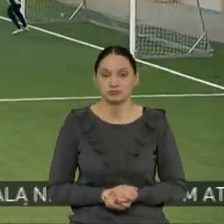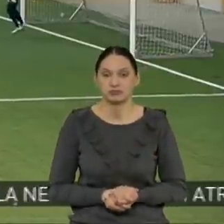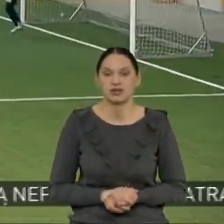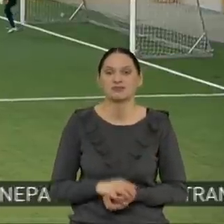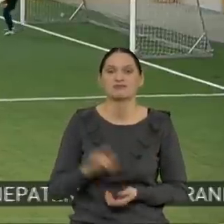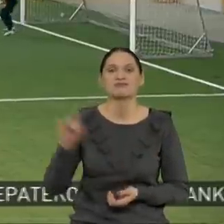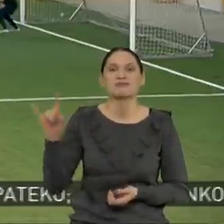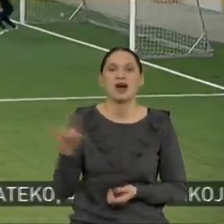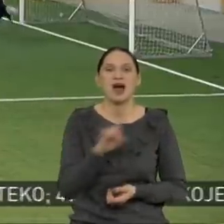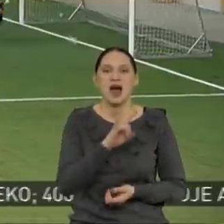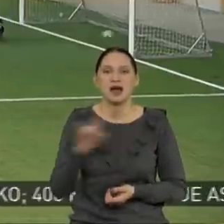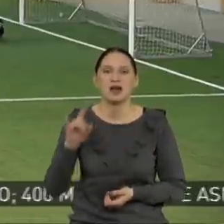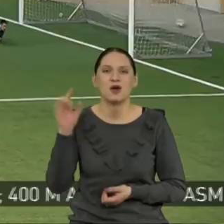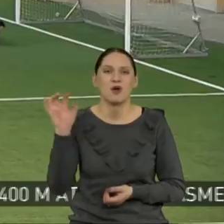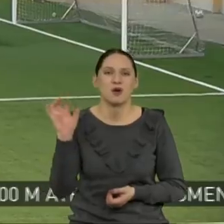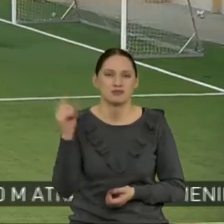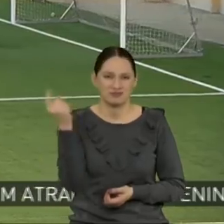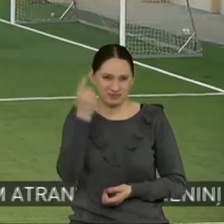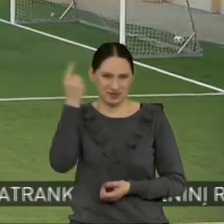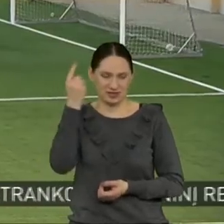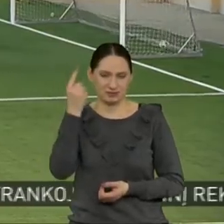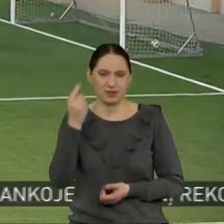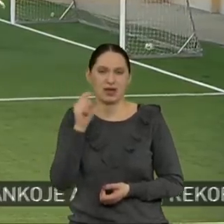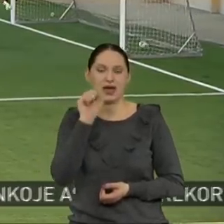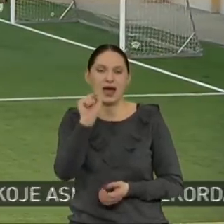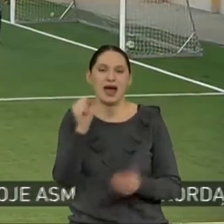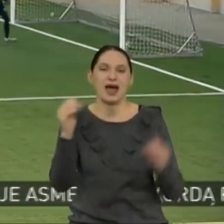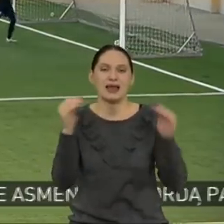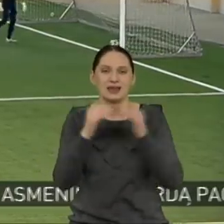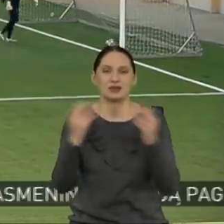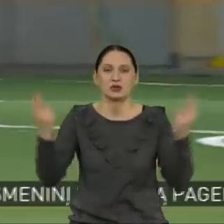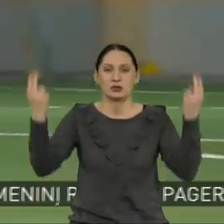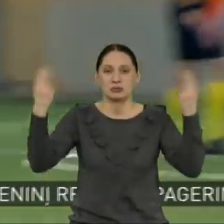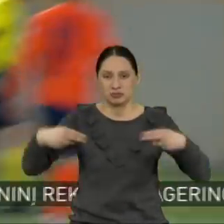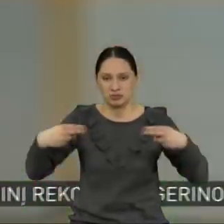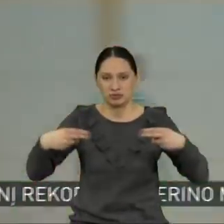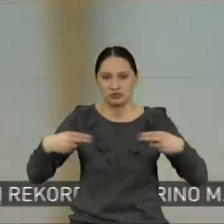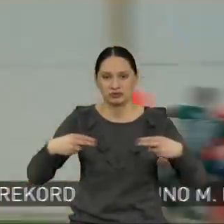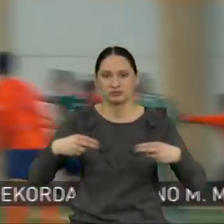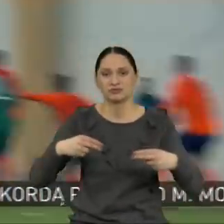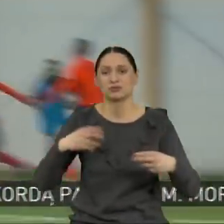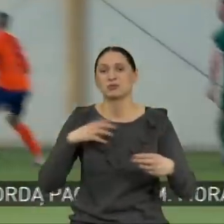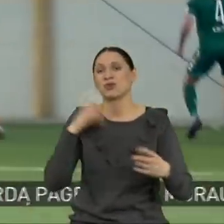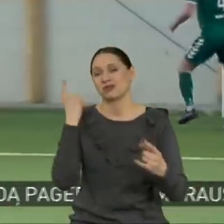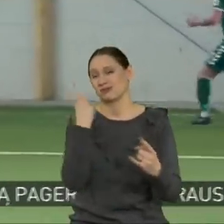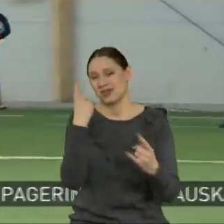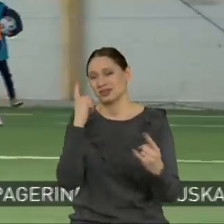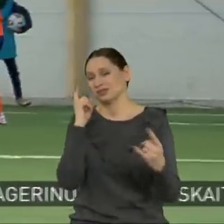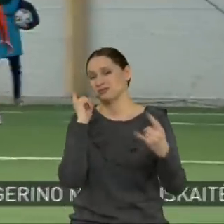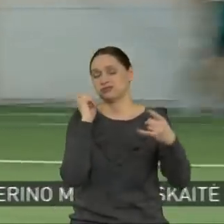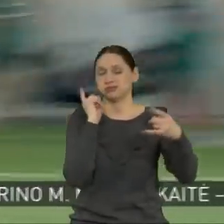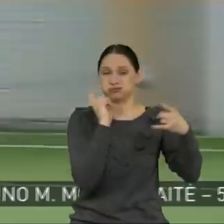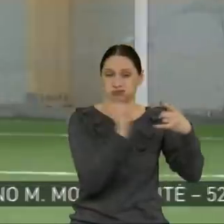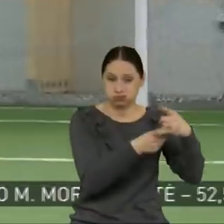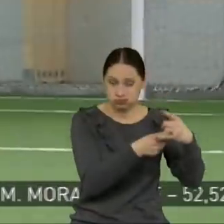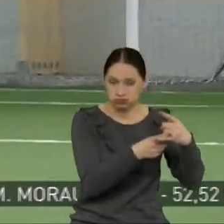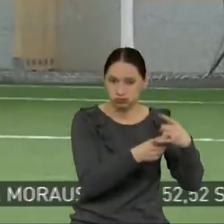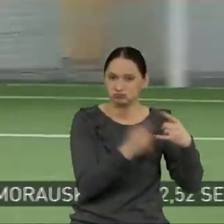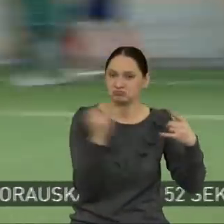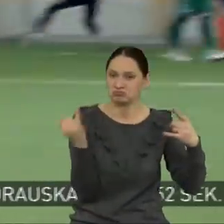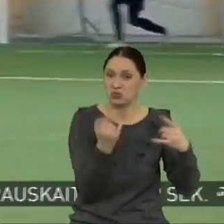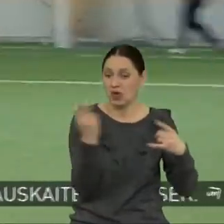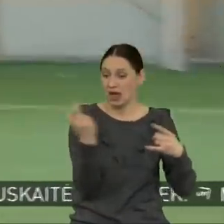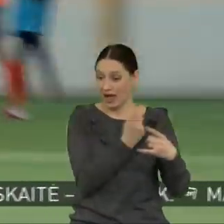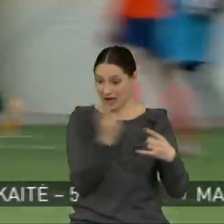Marijampolėje vykusiose pirmose Lietuvos futbolo A lygos sezono rungtynėse krito tik vienas įvartis. Įdomu, kad prieš sezoninėje šių